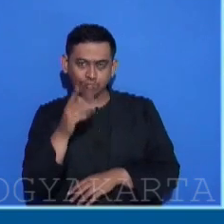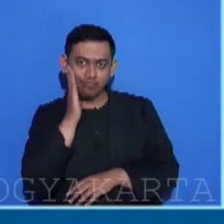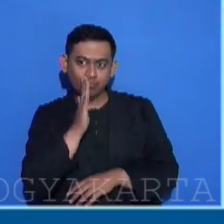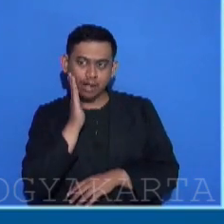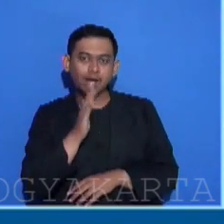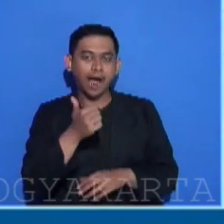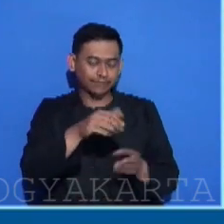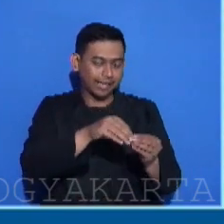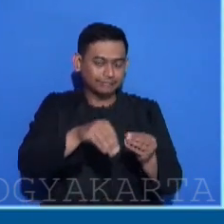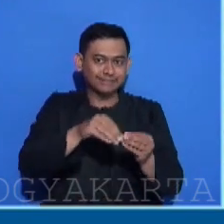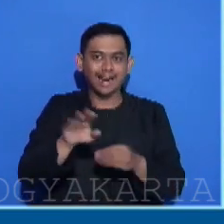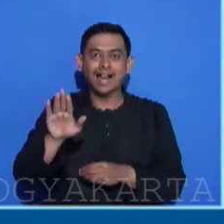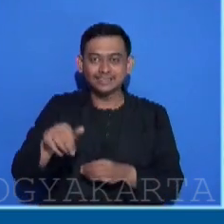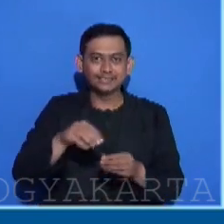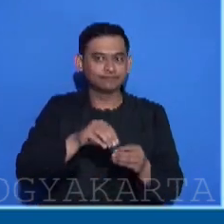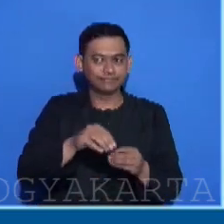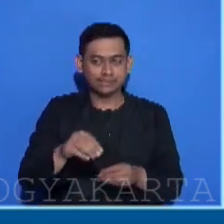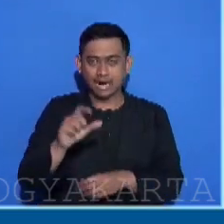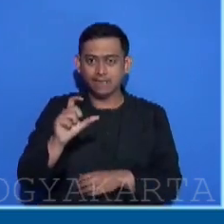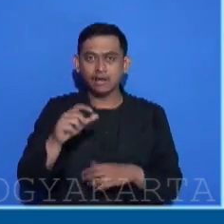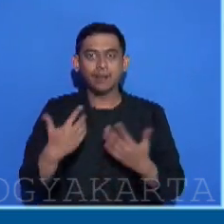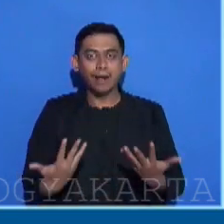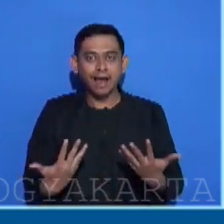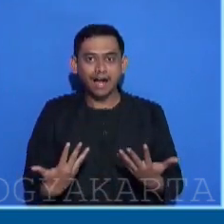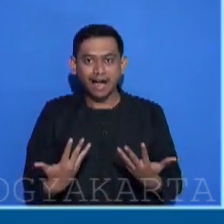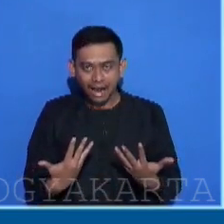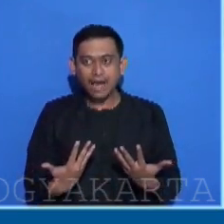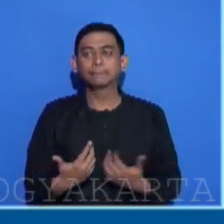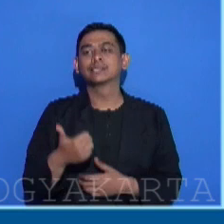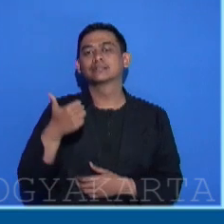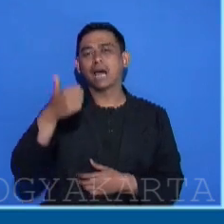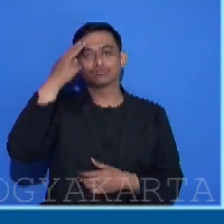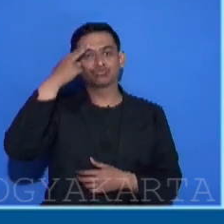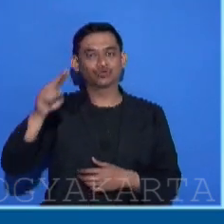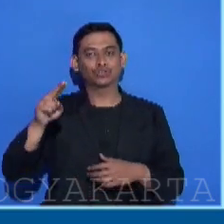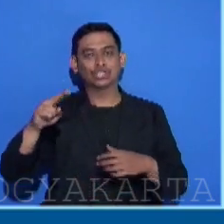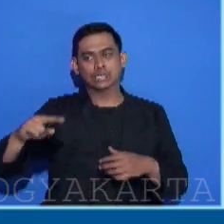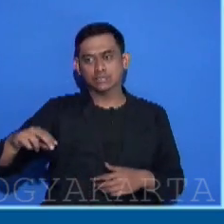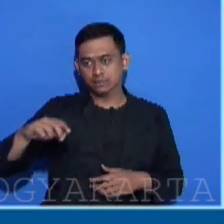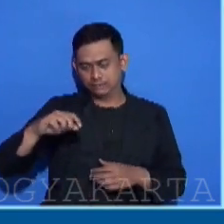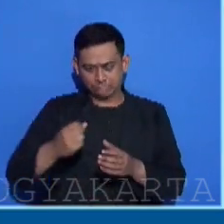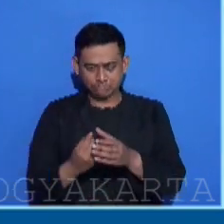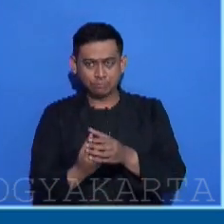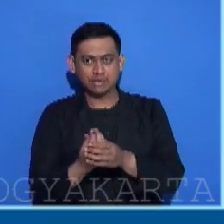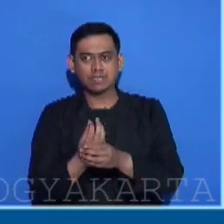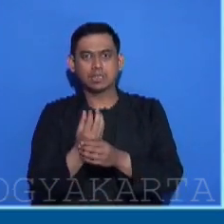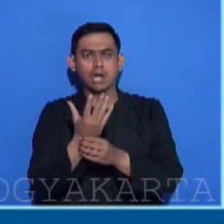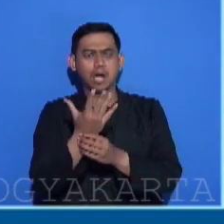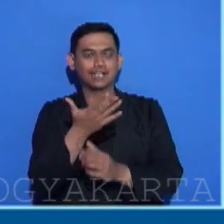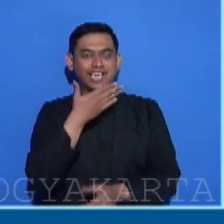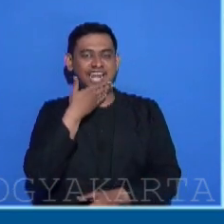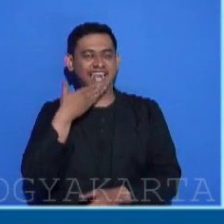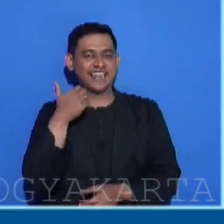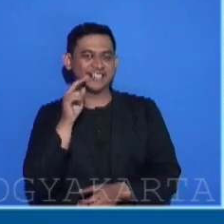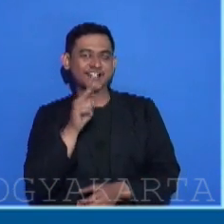konvensional Ugi SAG dipun tanemen anjanganjang pramilugi sagunadosaken taneman pasren kados wuhesipunuh